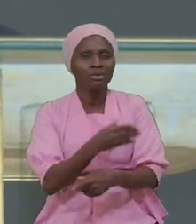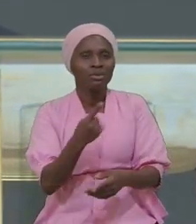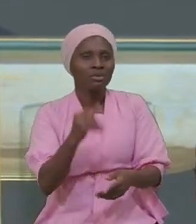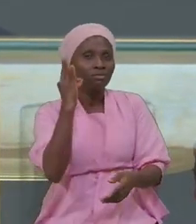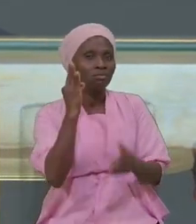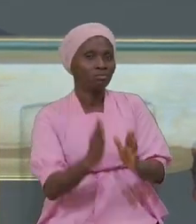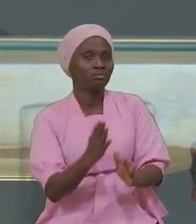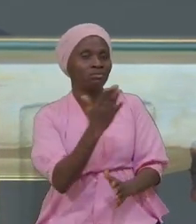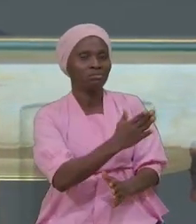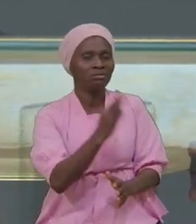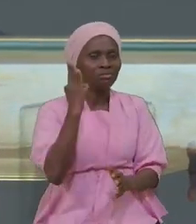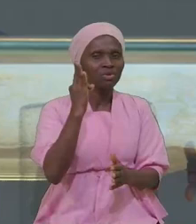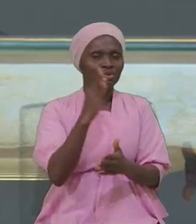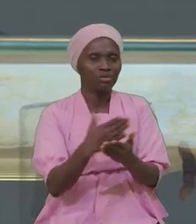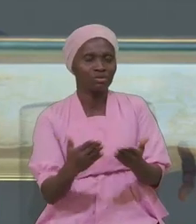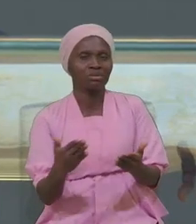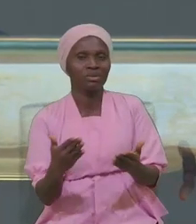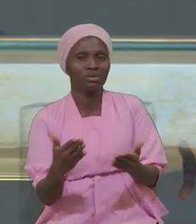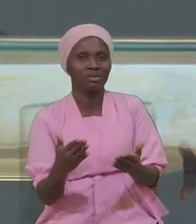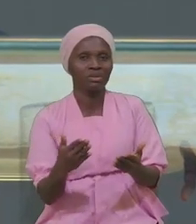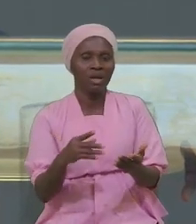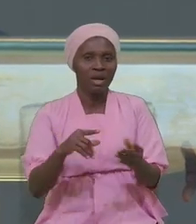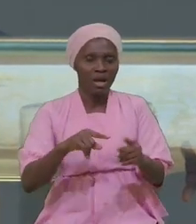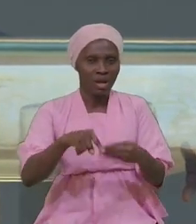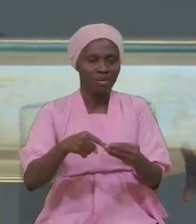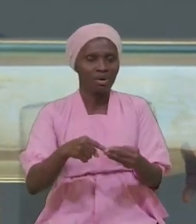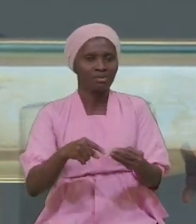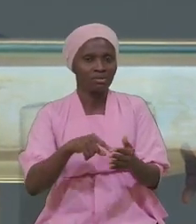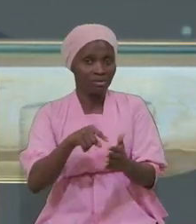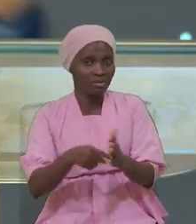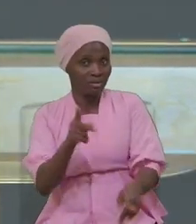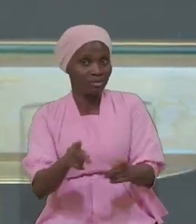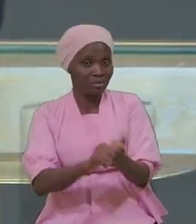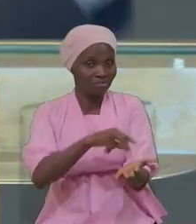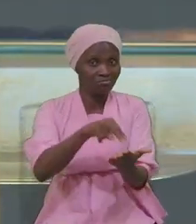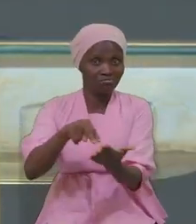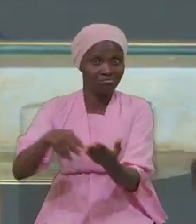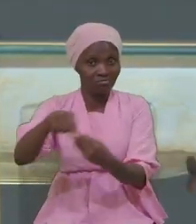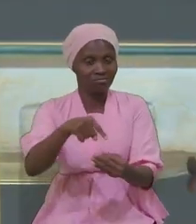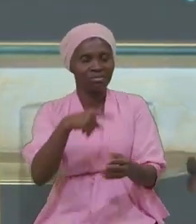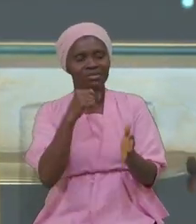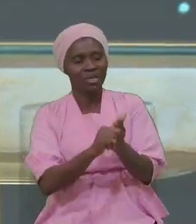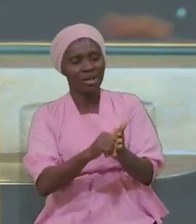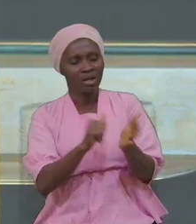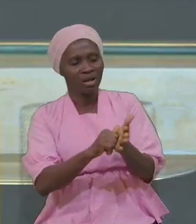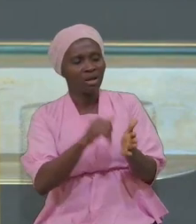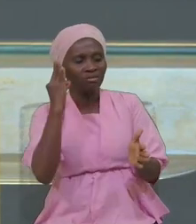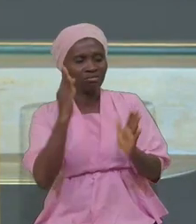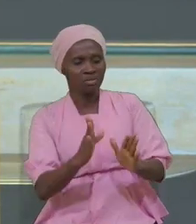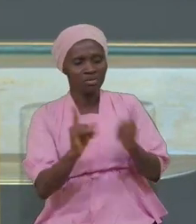sur cet être errant, dit que non, il me parle, je ne peux plus rester là-bas, alors il va encore